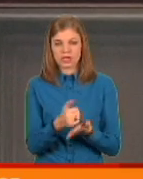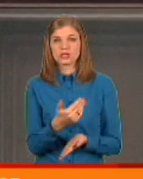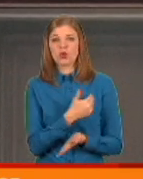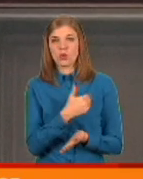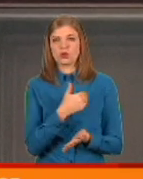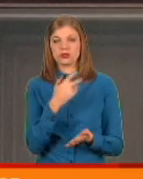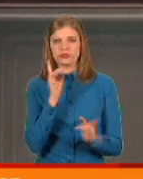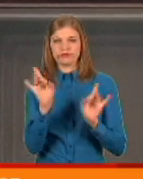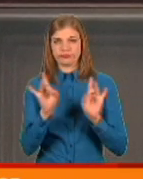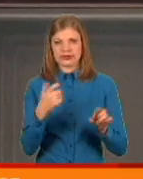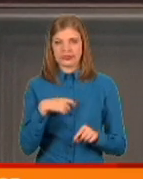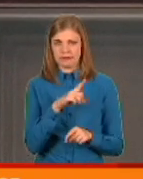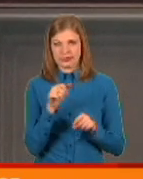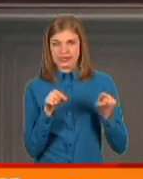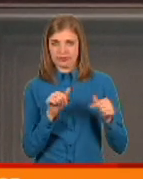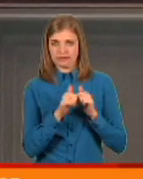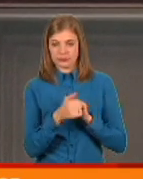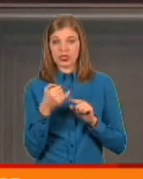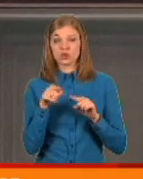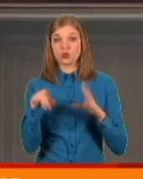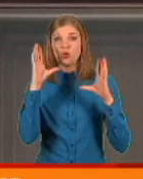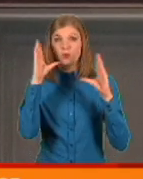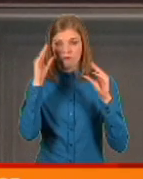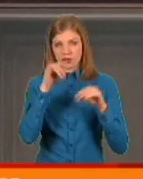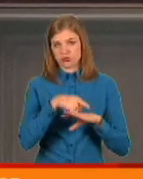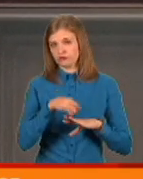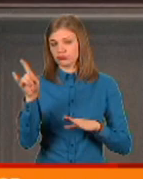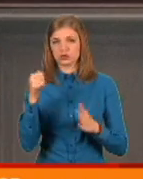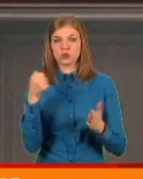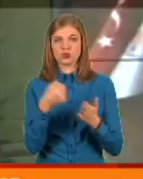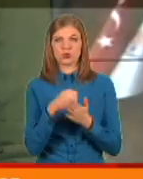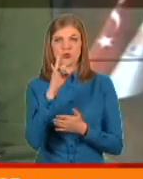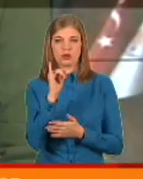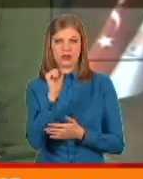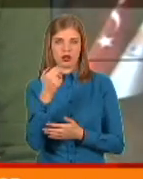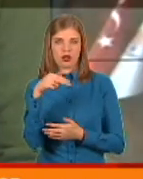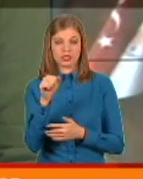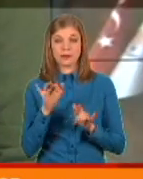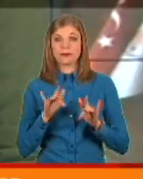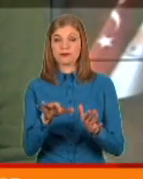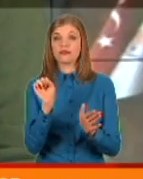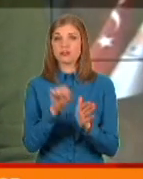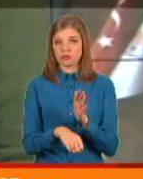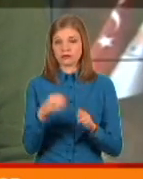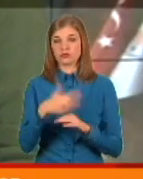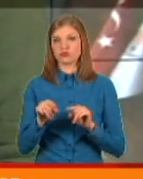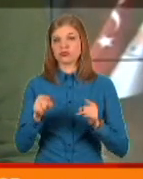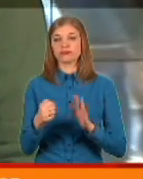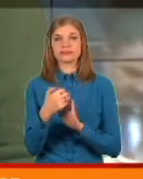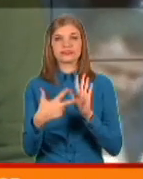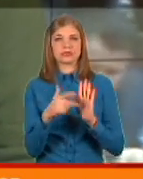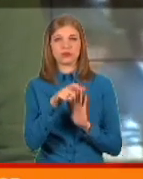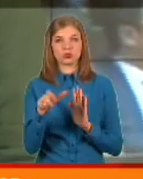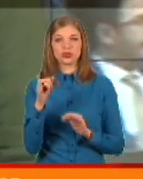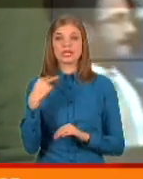намагалася видати себе за Хашкаджі і того ж самого вечора вилетіла до Ер-Ріяда. У справі вбивства вже затримано 18 осіб.